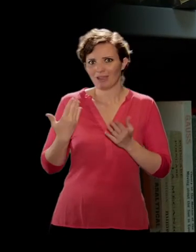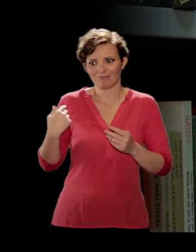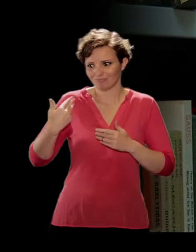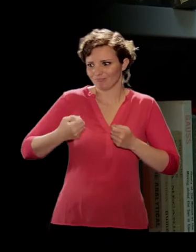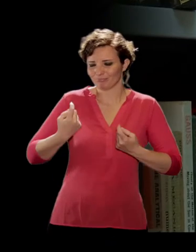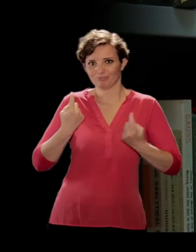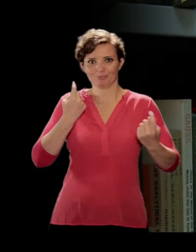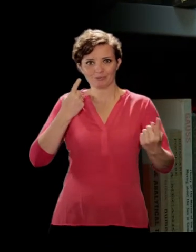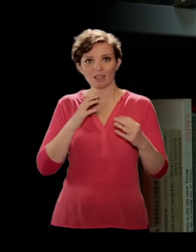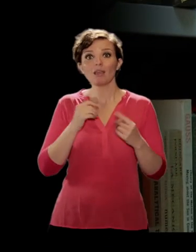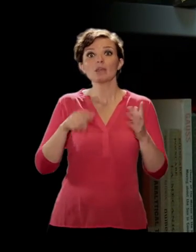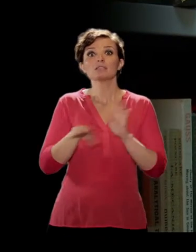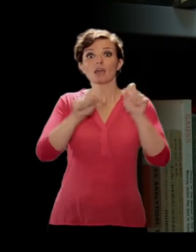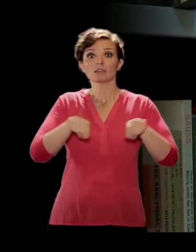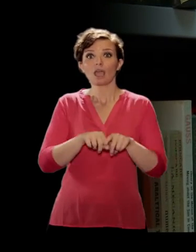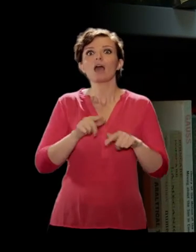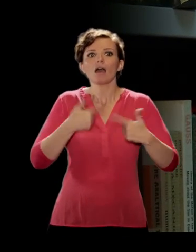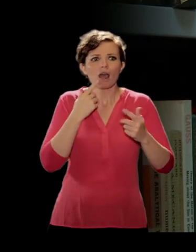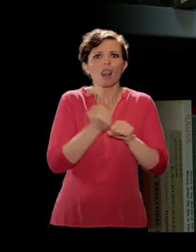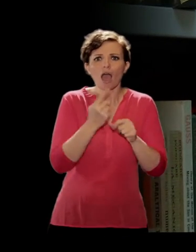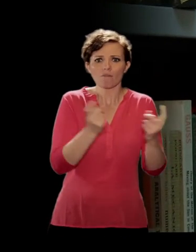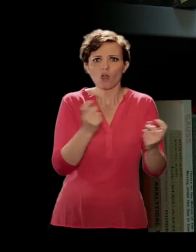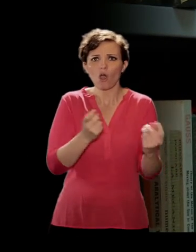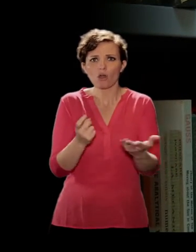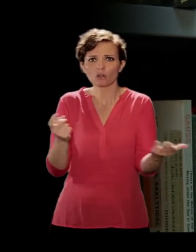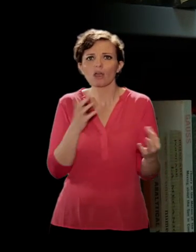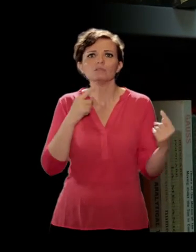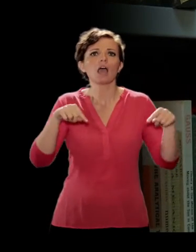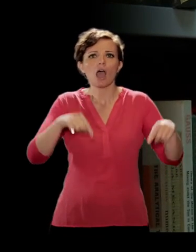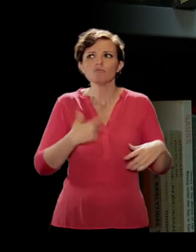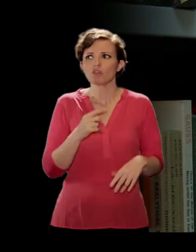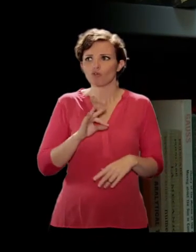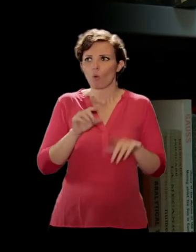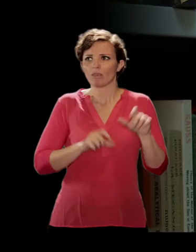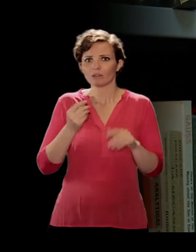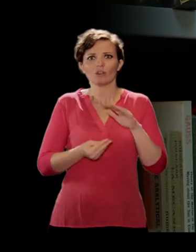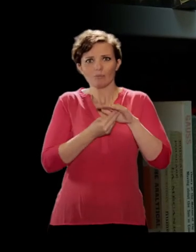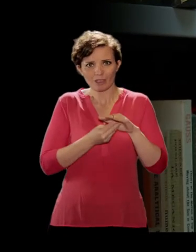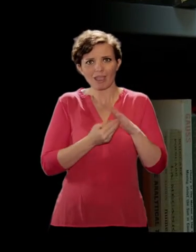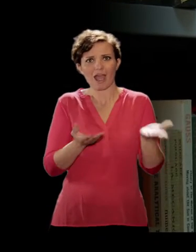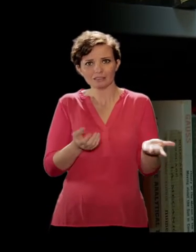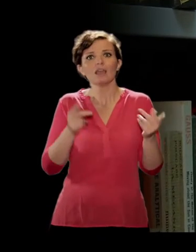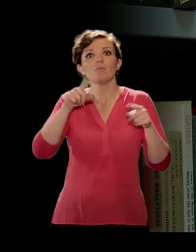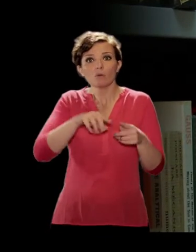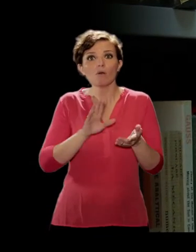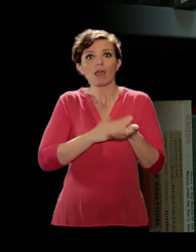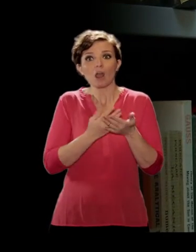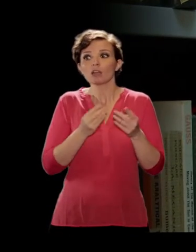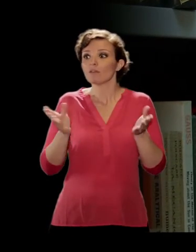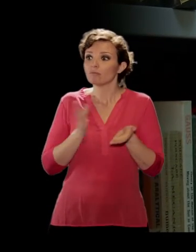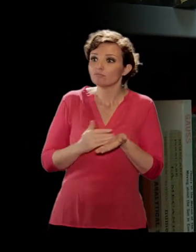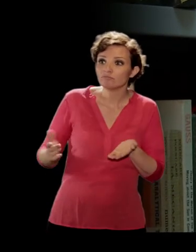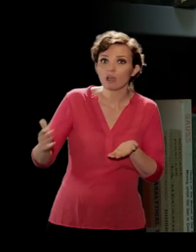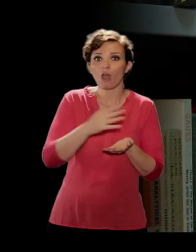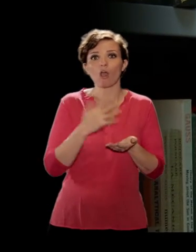hanno creato lavoro, impiegano oggi più di 50 persone e valore, sono riuscite a raccogliere più di